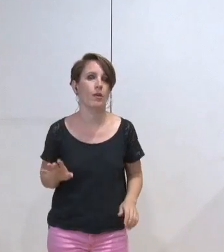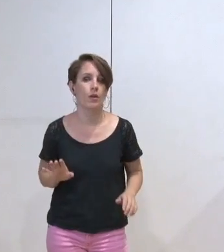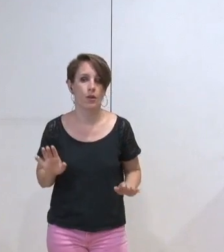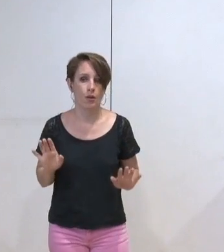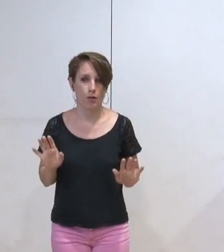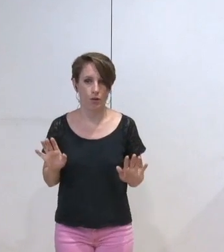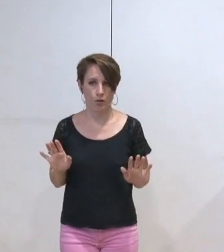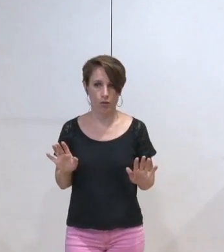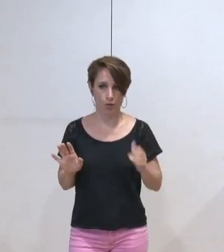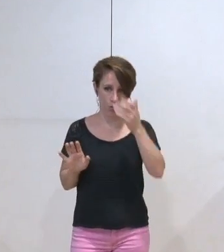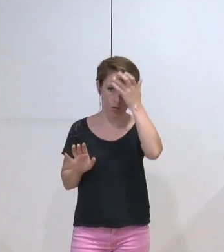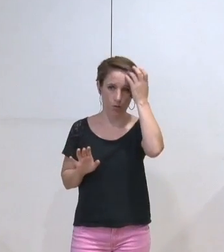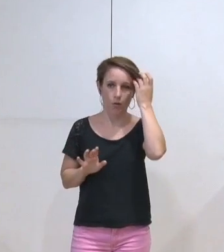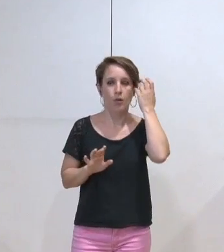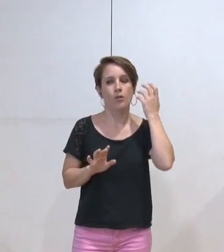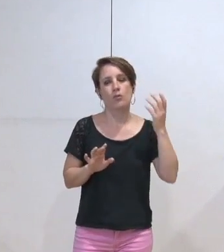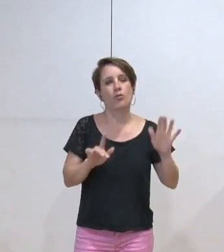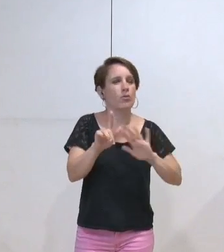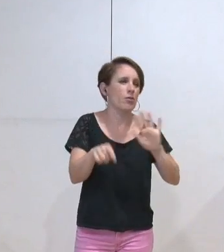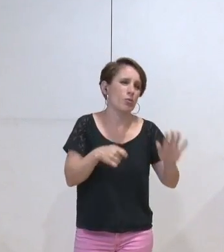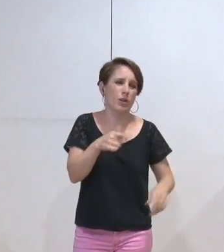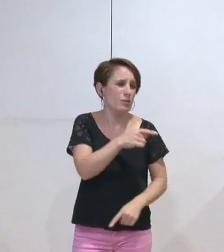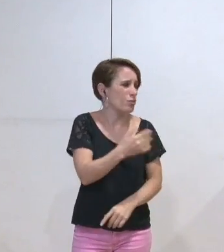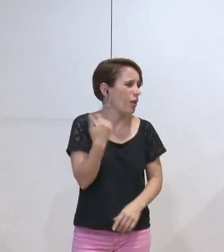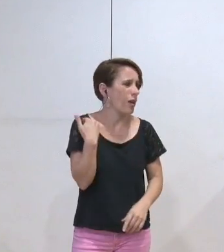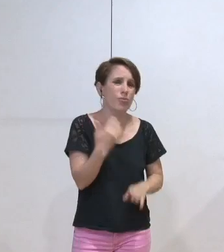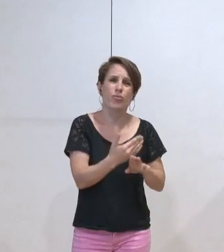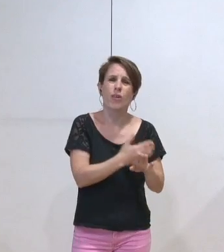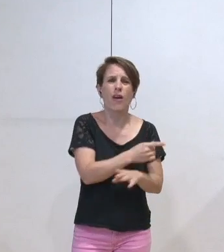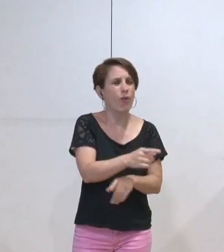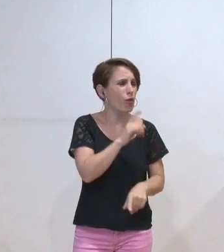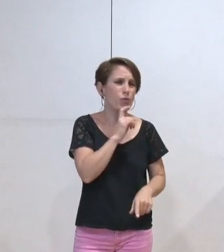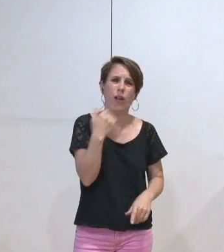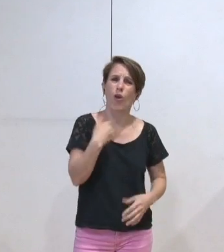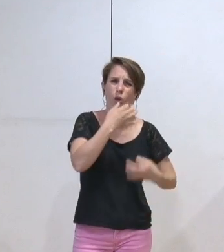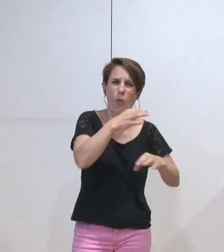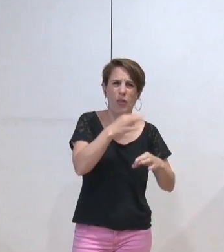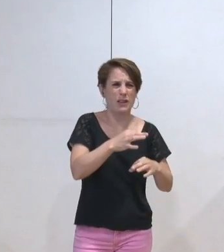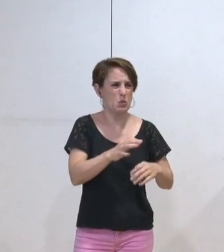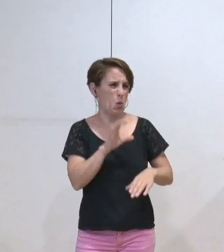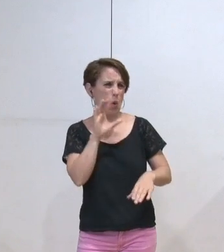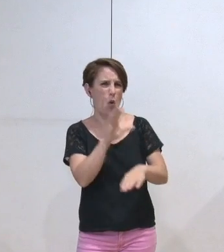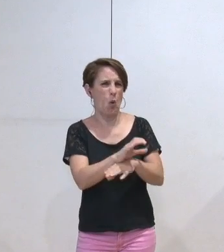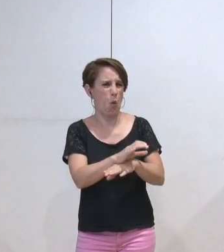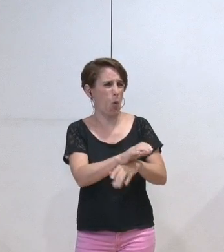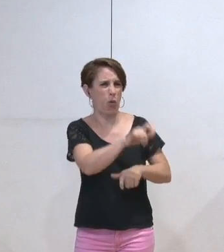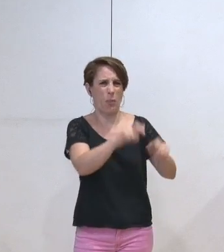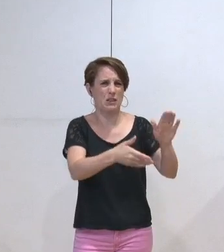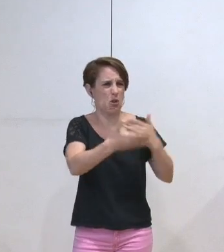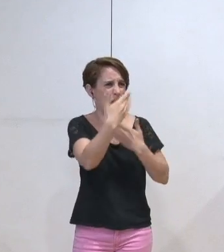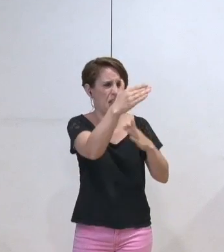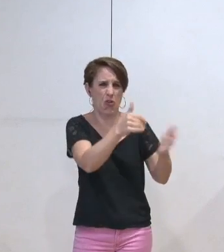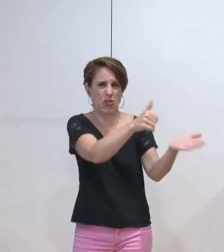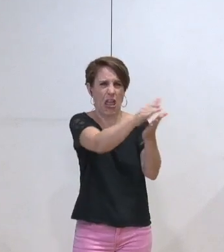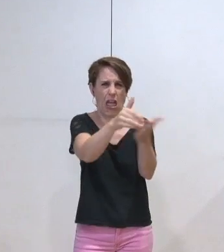pas par des annonces politiques xénophobes et protectionnistes mais par justement des politiques qui amènent à une certaine